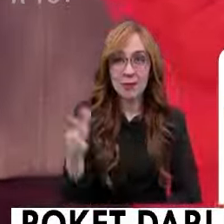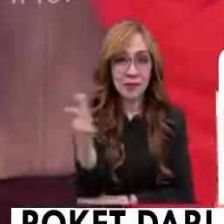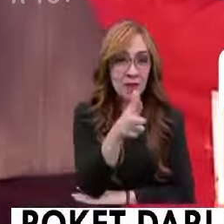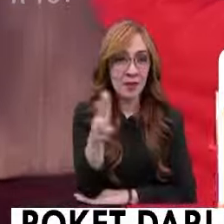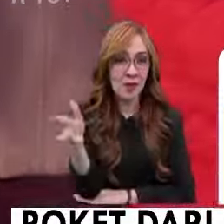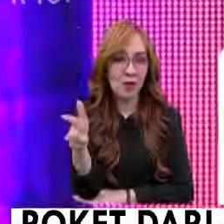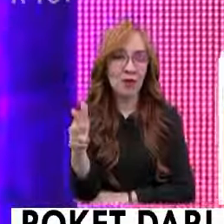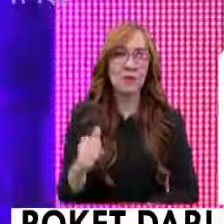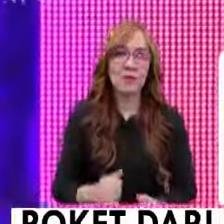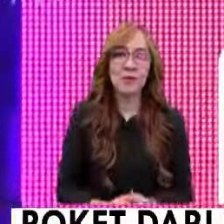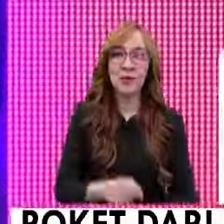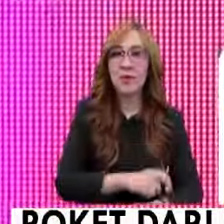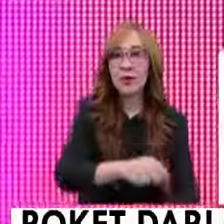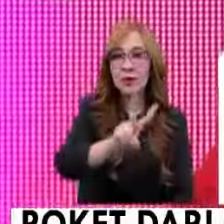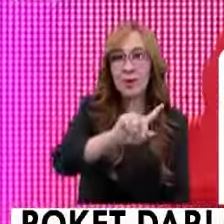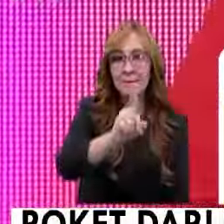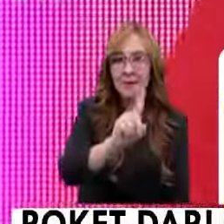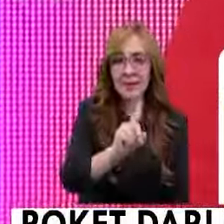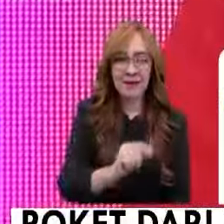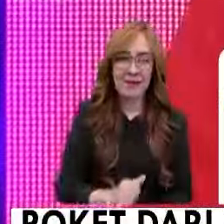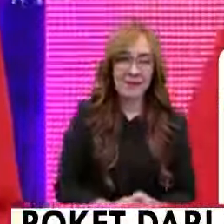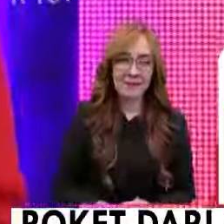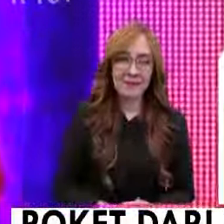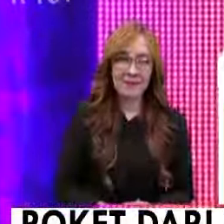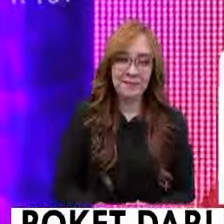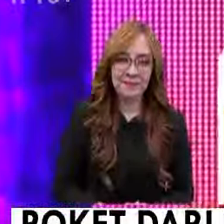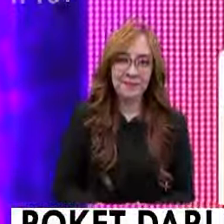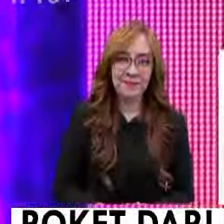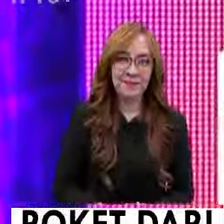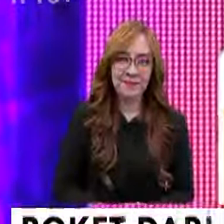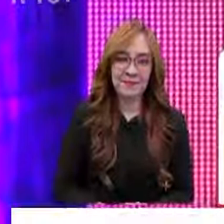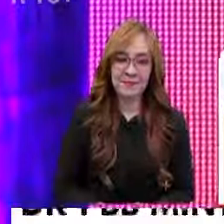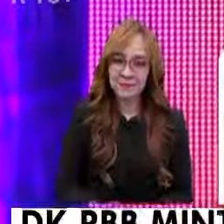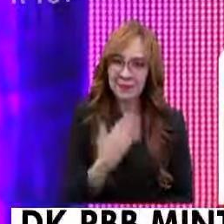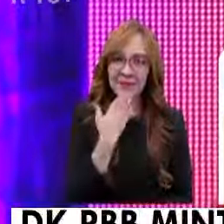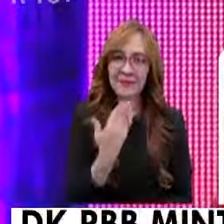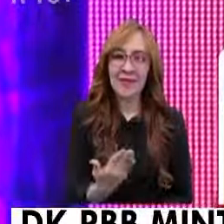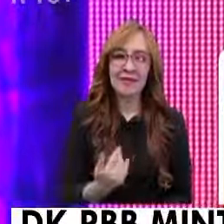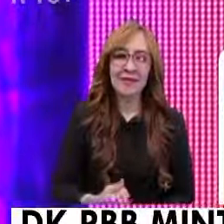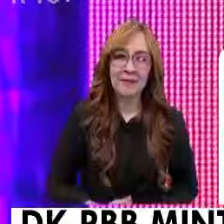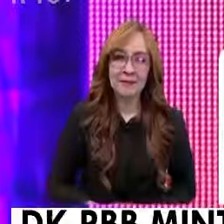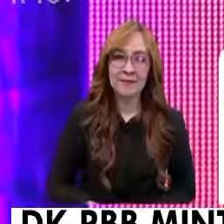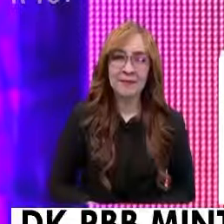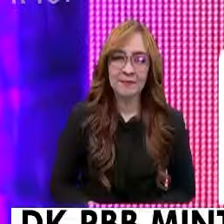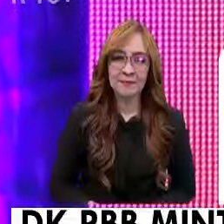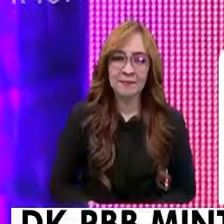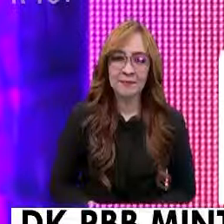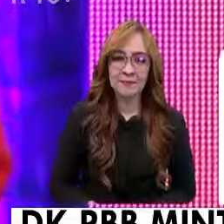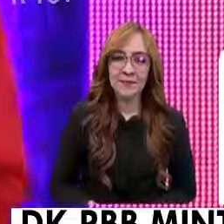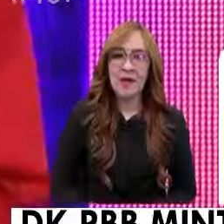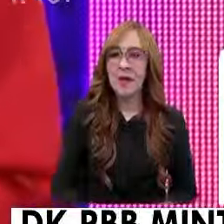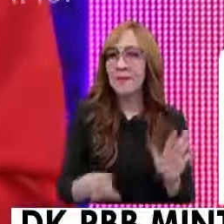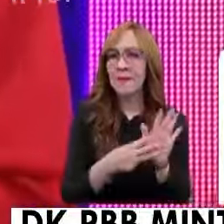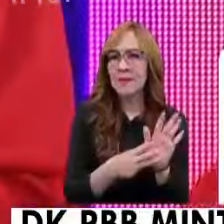dan waktu anda menjawab 2 menit dimulai Ketika anda berbicara silakan terima kasih eh masalah